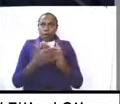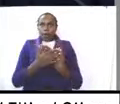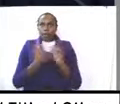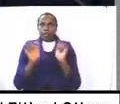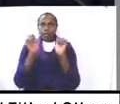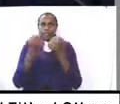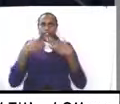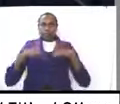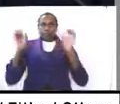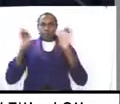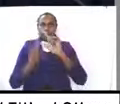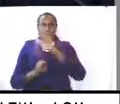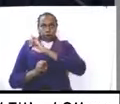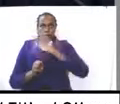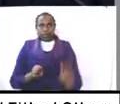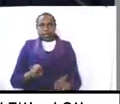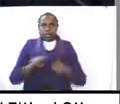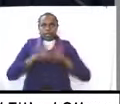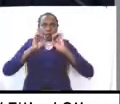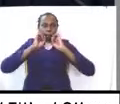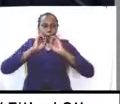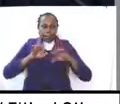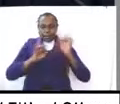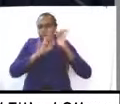Uwaokoe watu wako, e Bwana.